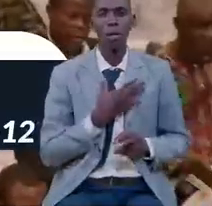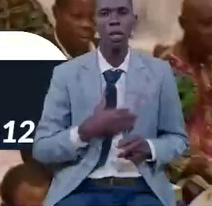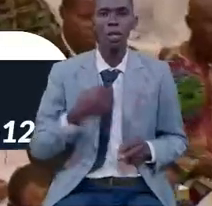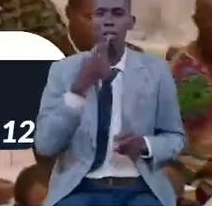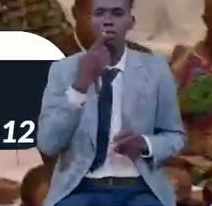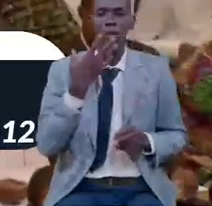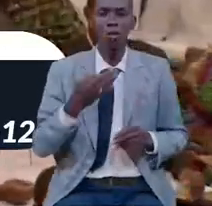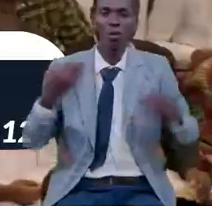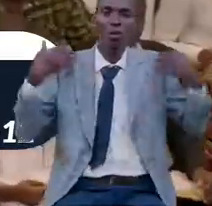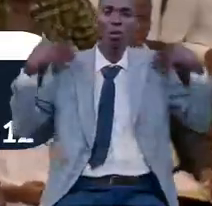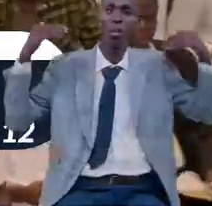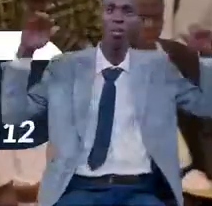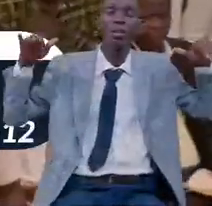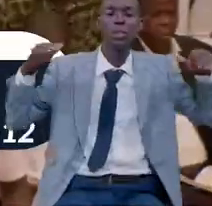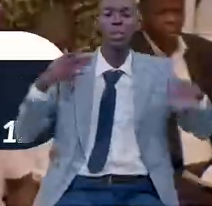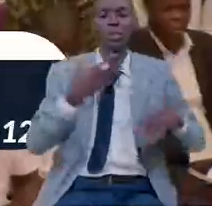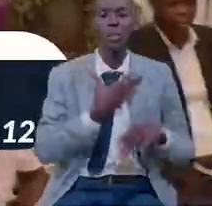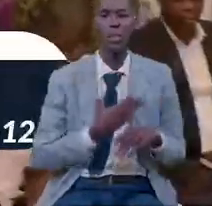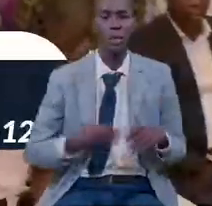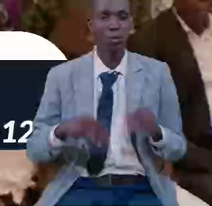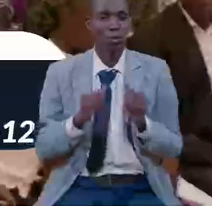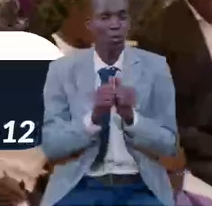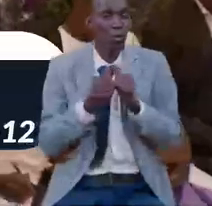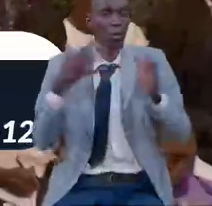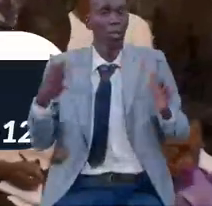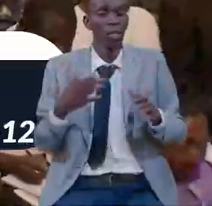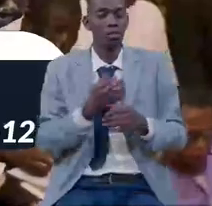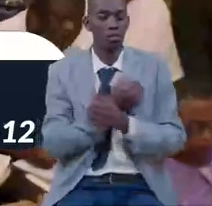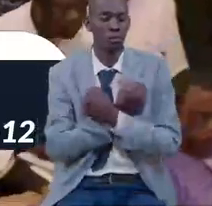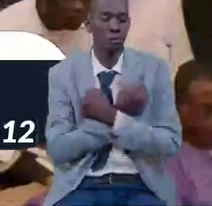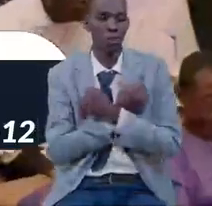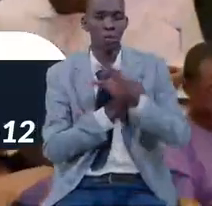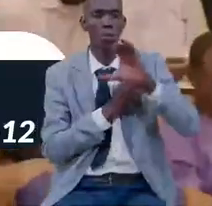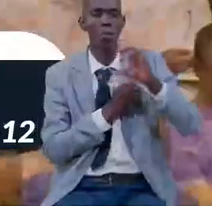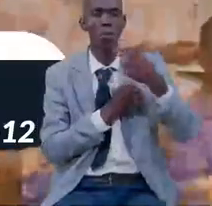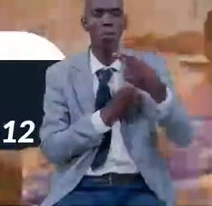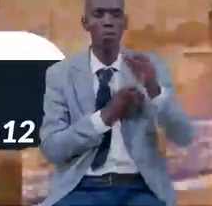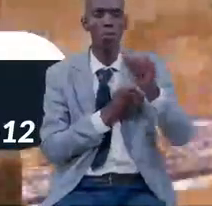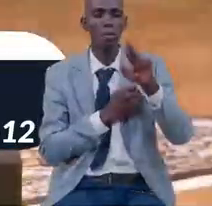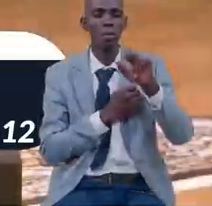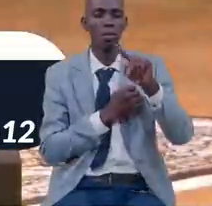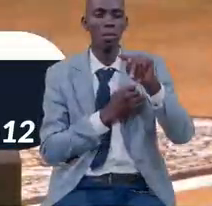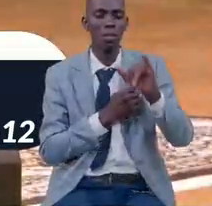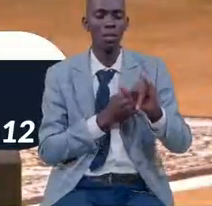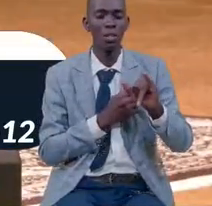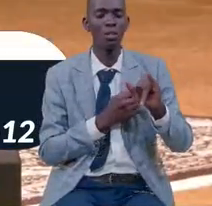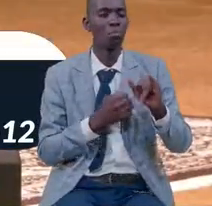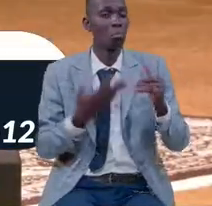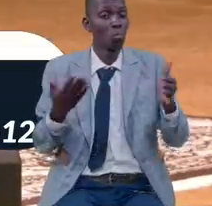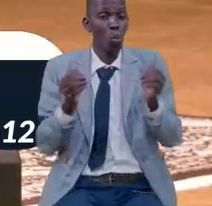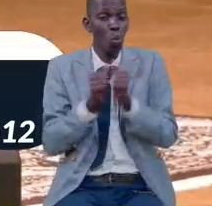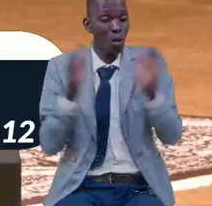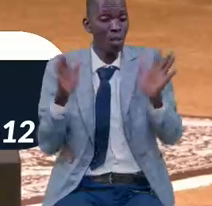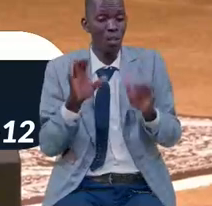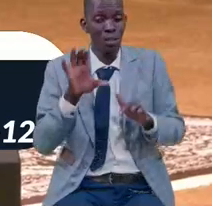des anges. Si je n'ai pas la charité, je suis un airain qui résonne